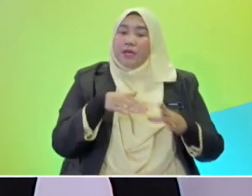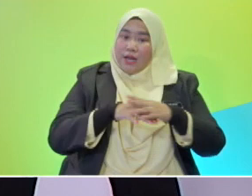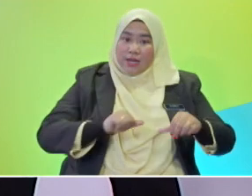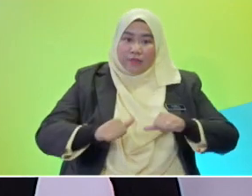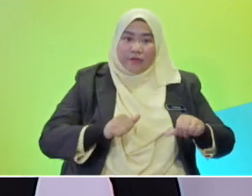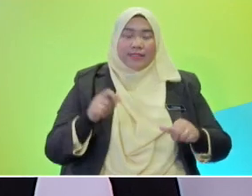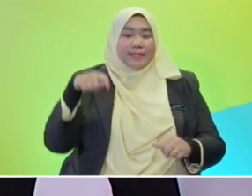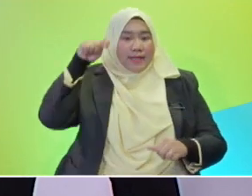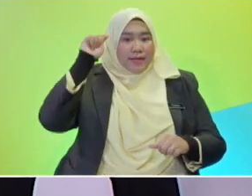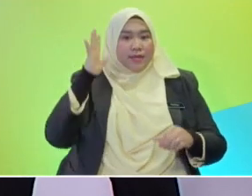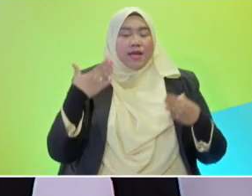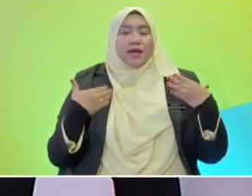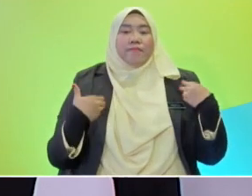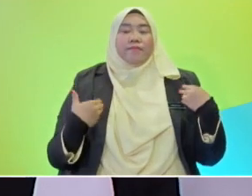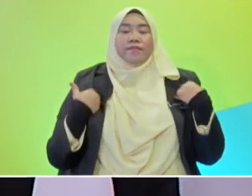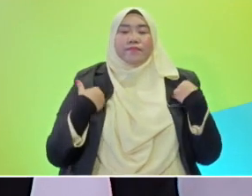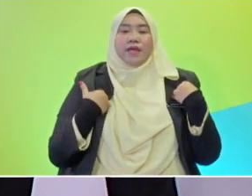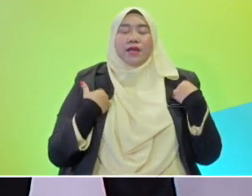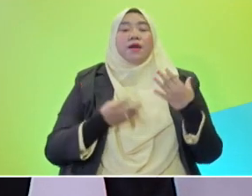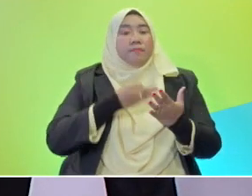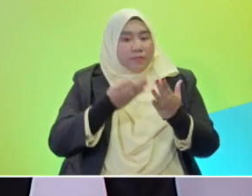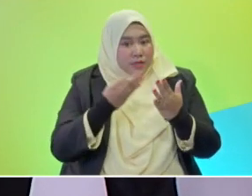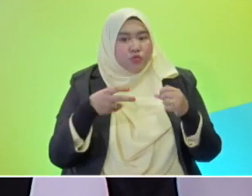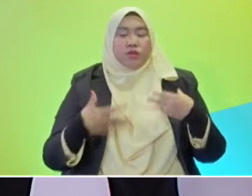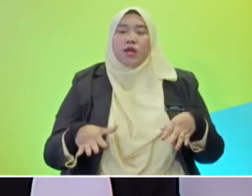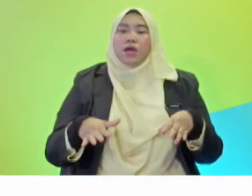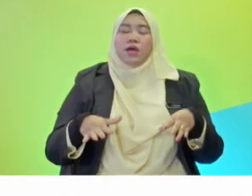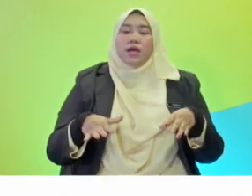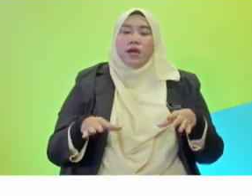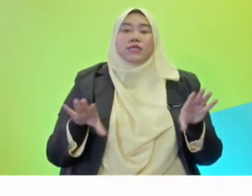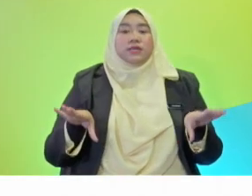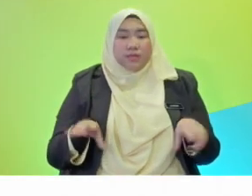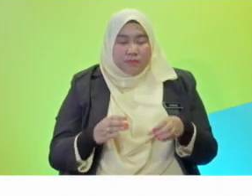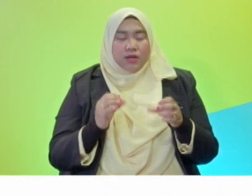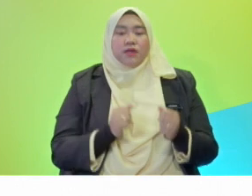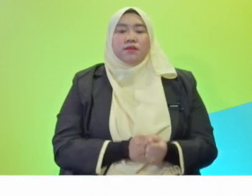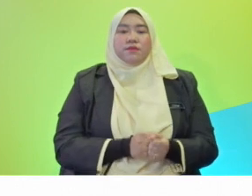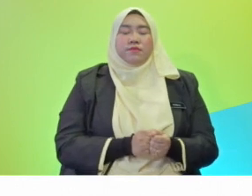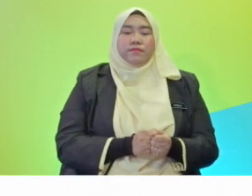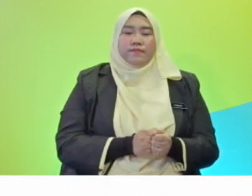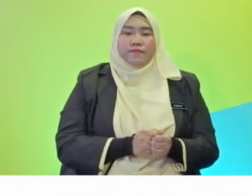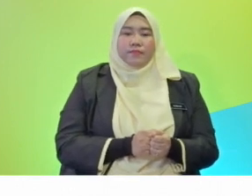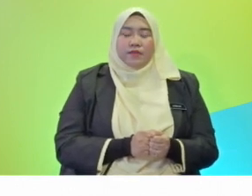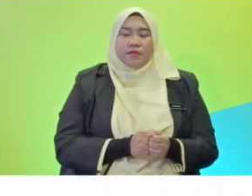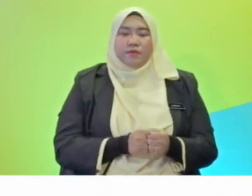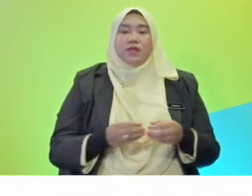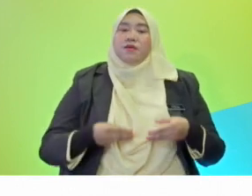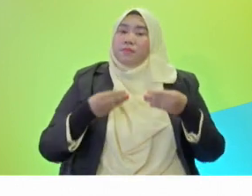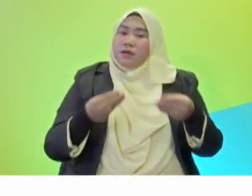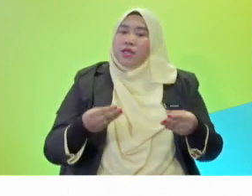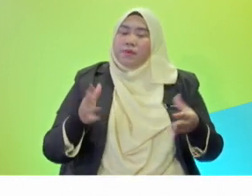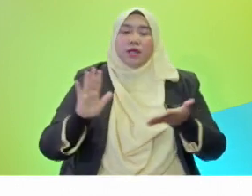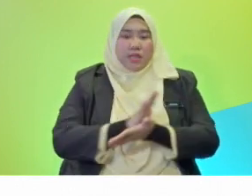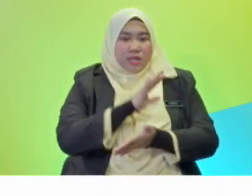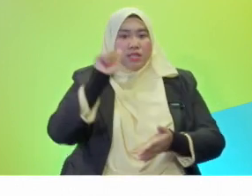pun kita boleh nampak di mana pun taksiran sudah berlaku di mana apabila Cikgu memberi kertas info murid